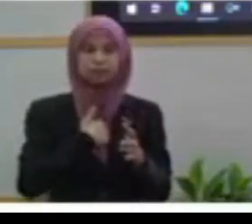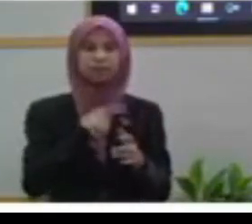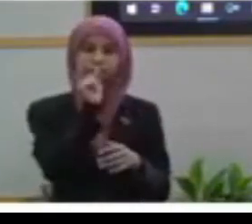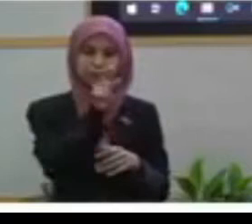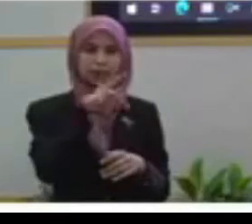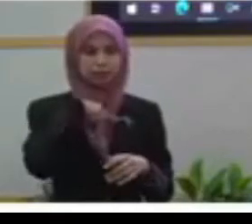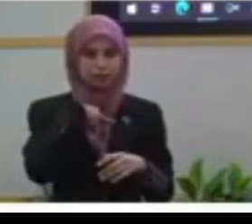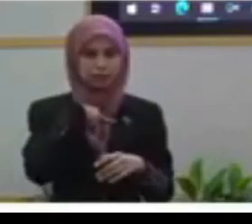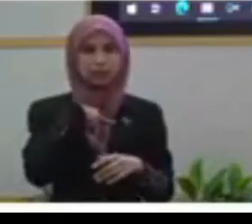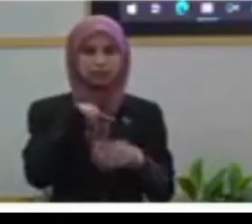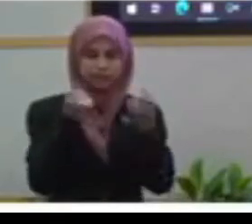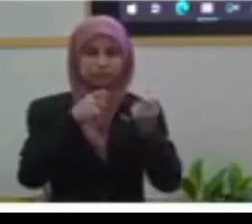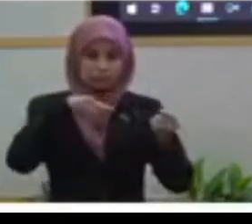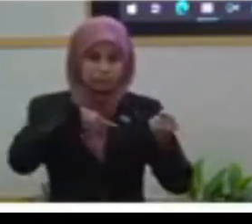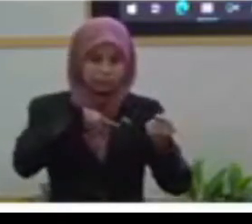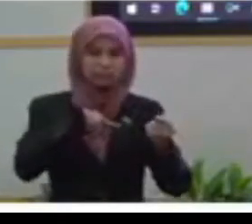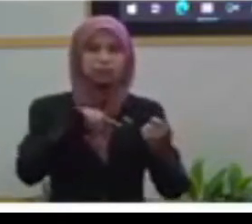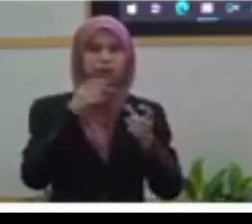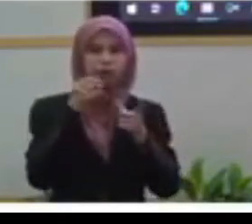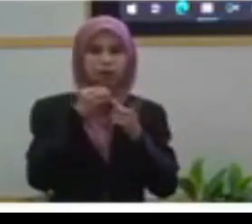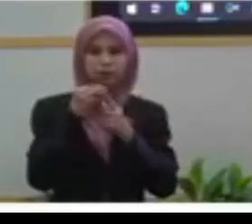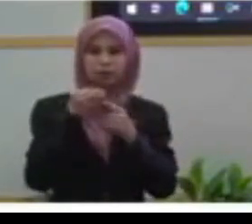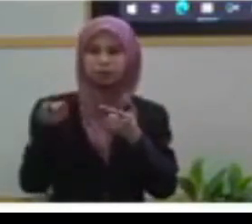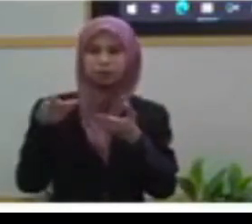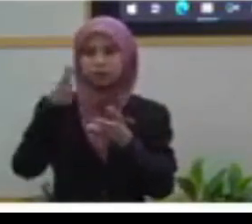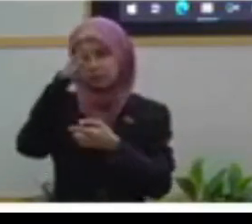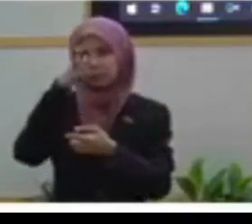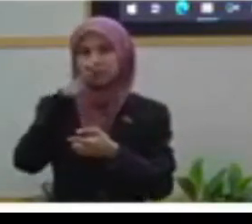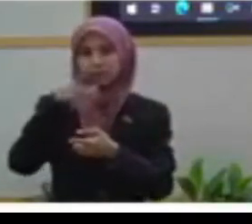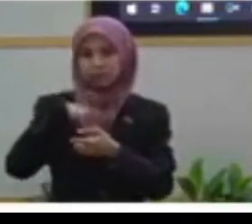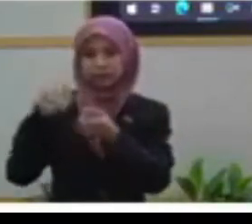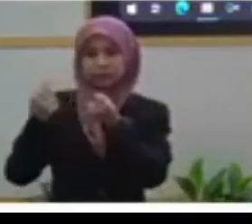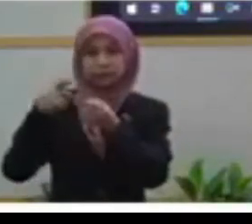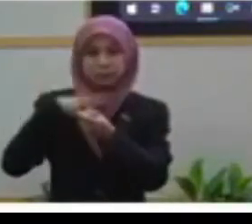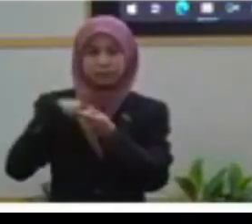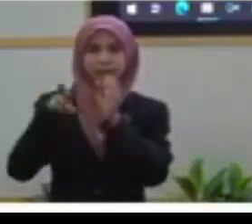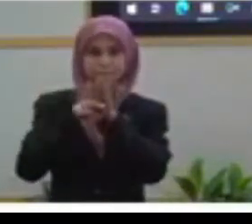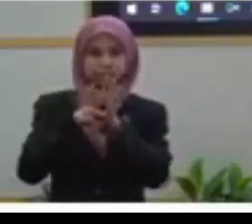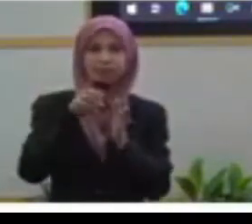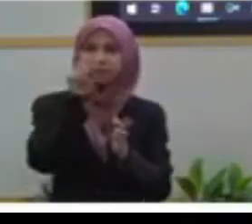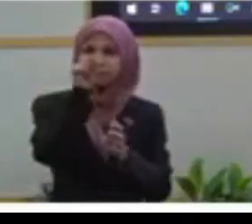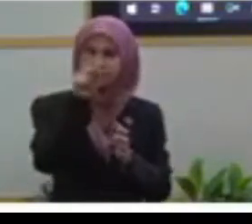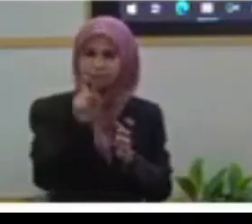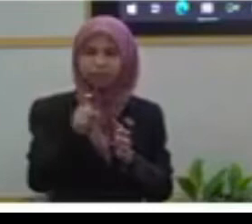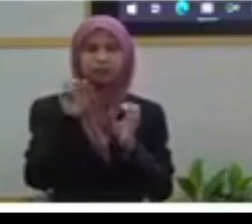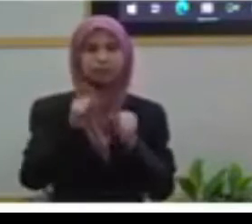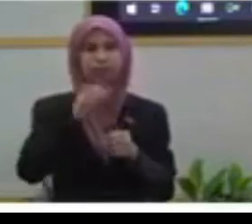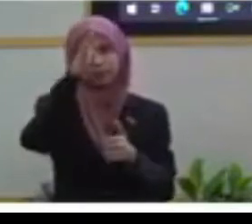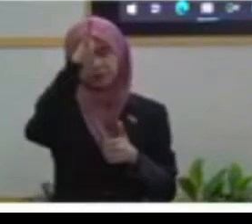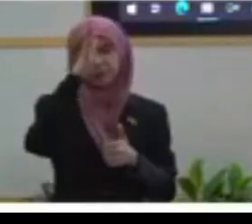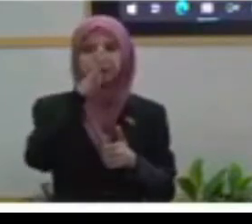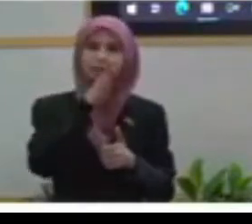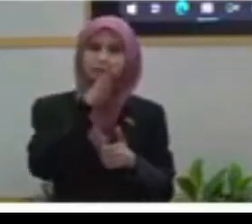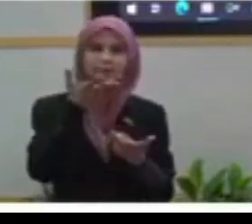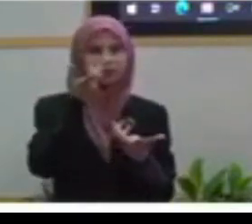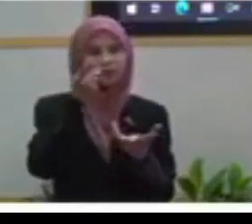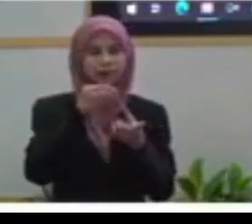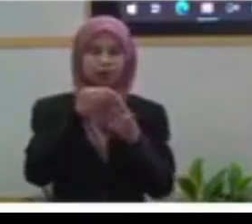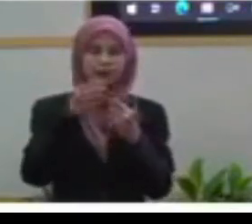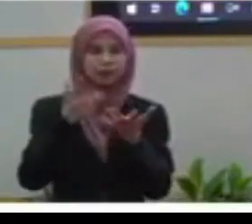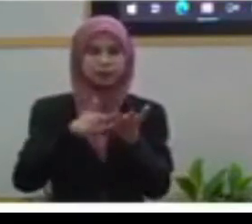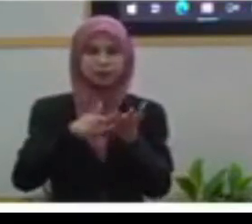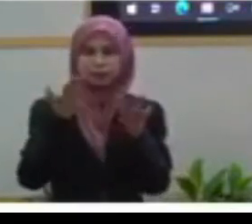klik diri sendiri atau wakil, masukkan nama, masukkan kad pengenalan, masukkan jantina, pelik kenderaan,